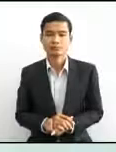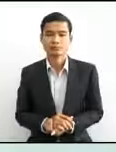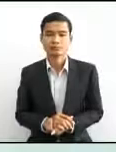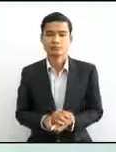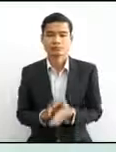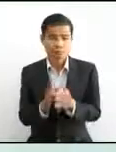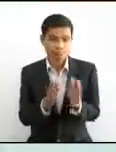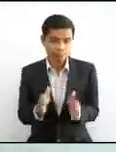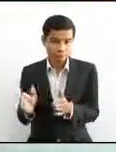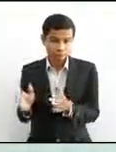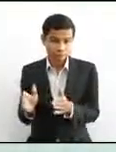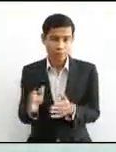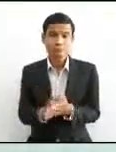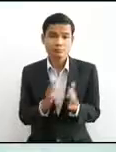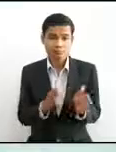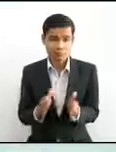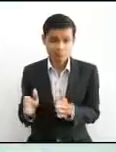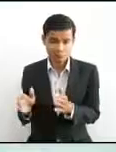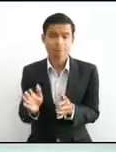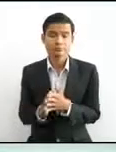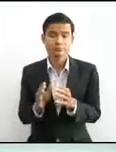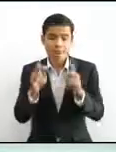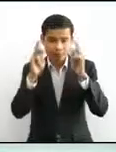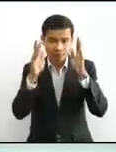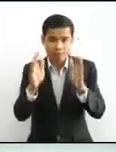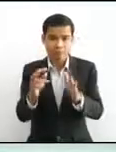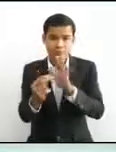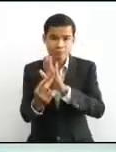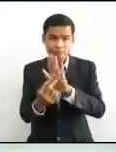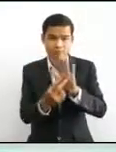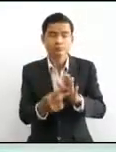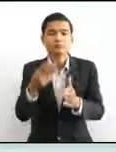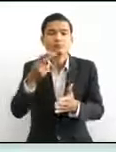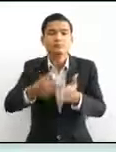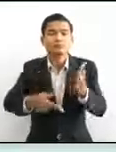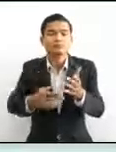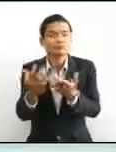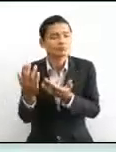tìm khuôn ta nè cừu miên là vậy mọc bằng hành cồn